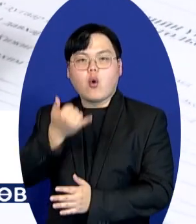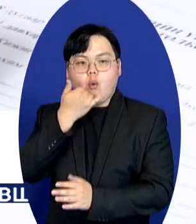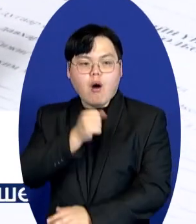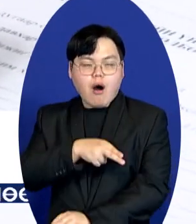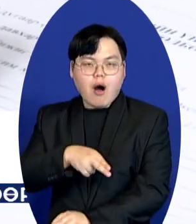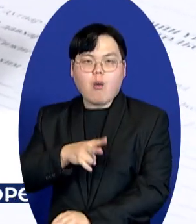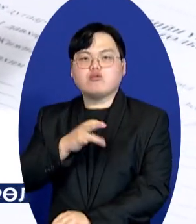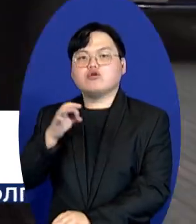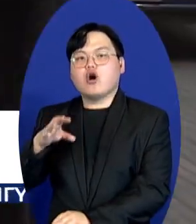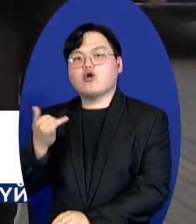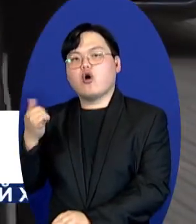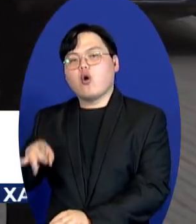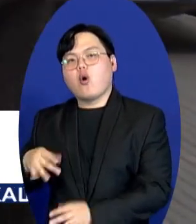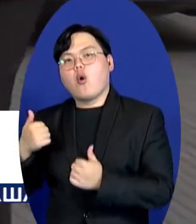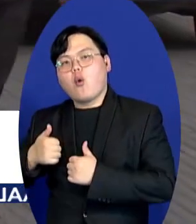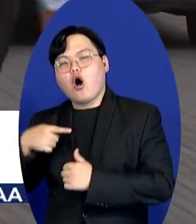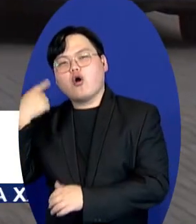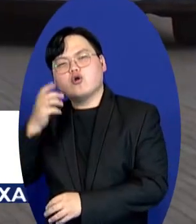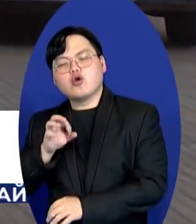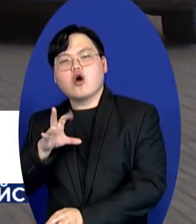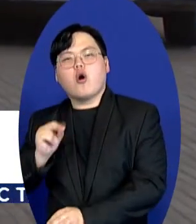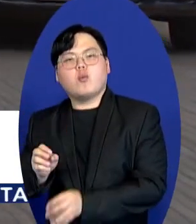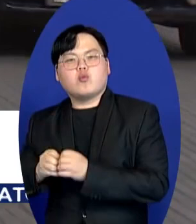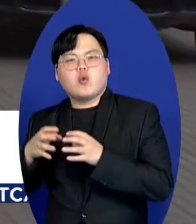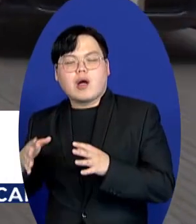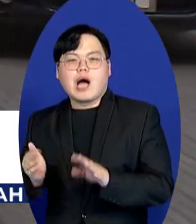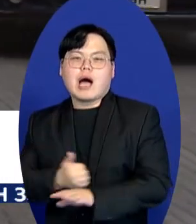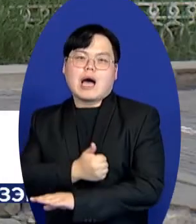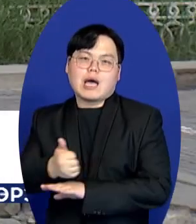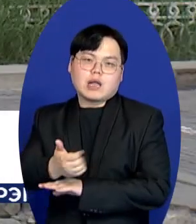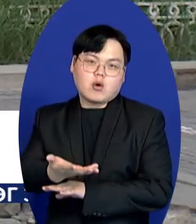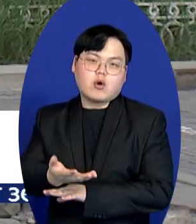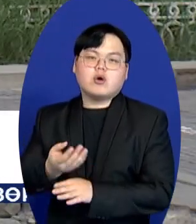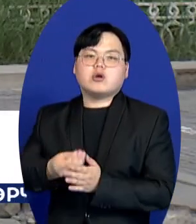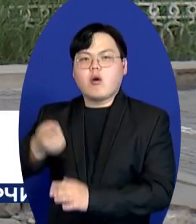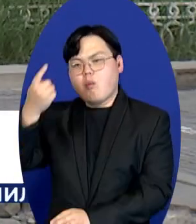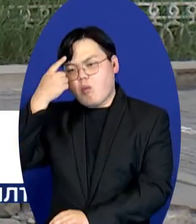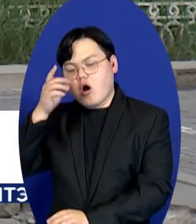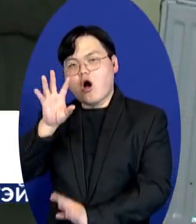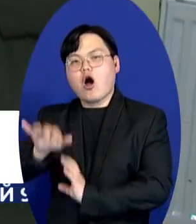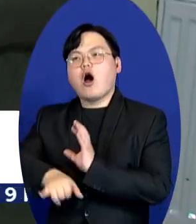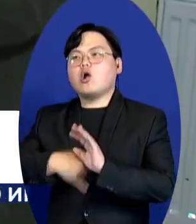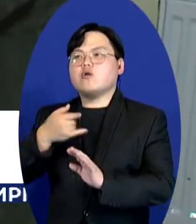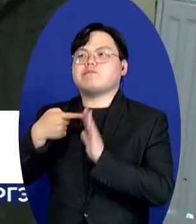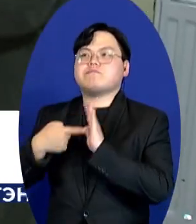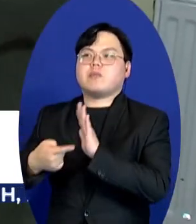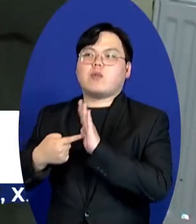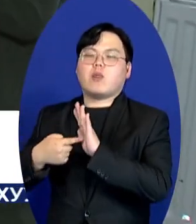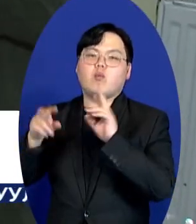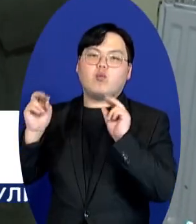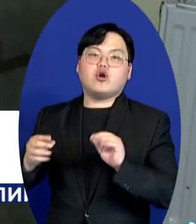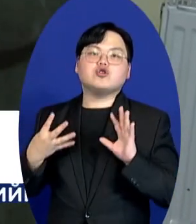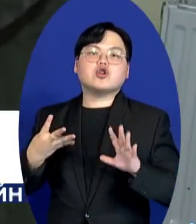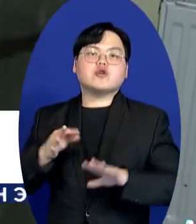ноосноолуур оюуны өмчийн франчайзаас эхлээд соёлын бүтээлч үйлдвэрлэл, ажил жуулчлал тэргүүтэй Монголоос олон улсад гарч болох энэ мэт 9